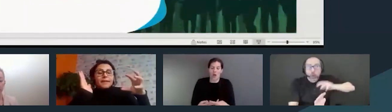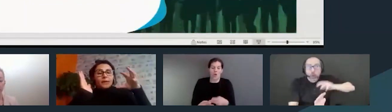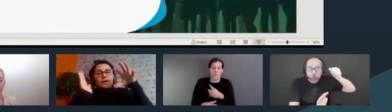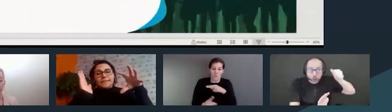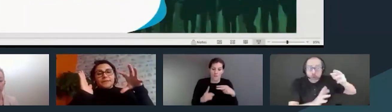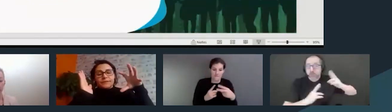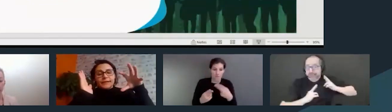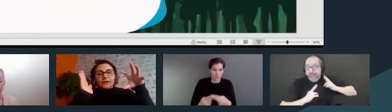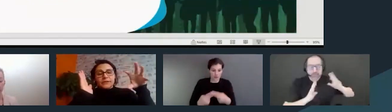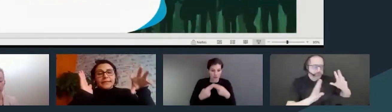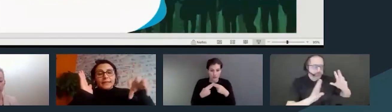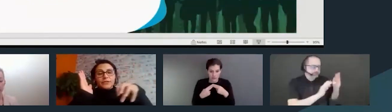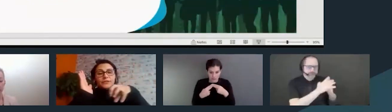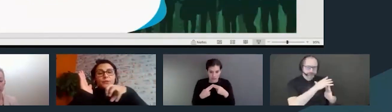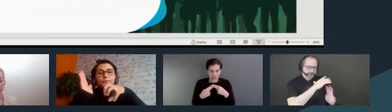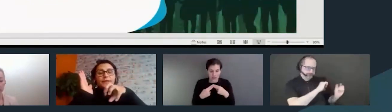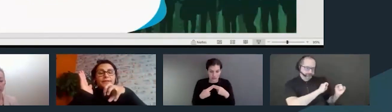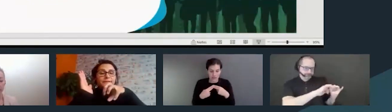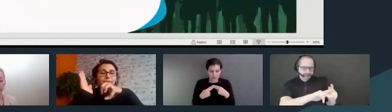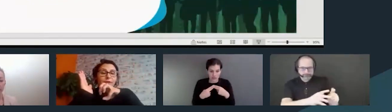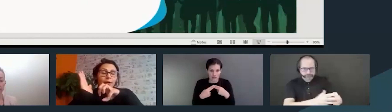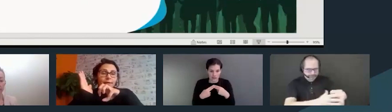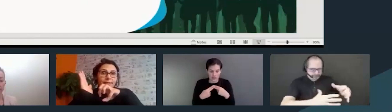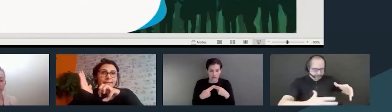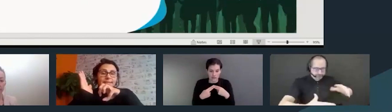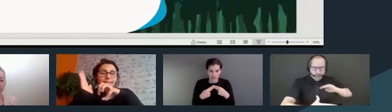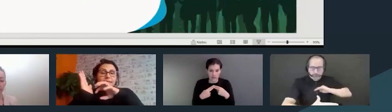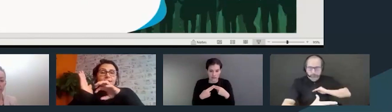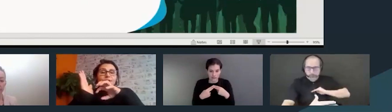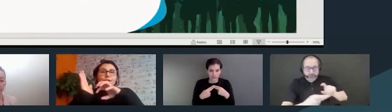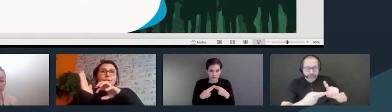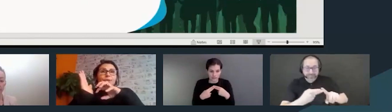Si ce qu'on a découvert, ce sont les exigences des langues.